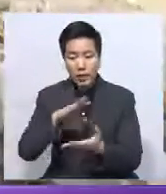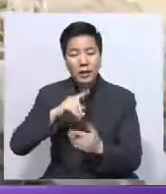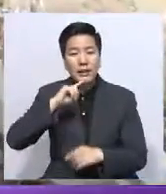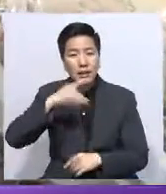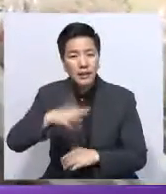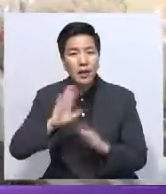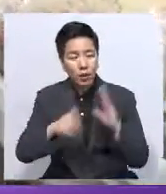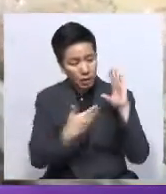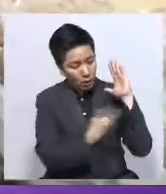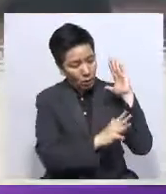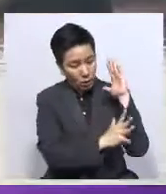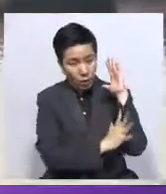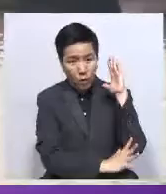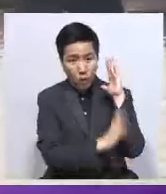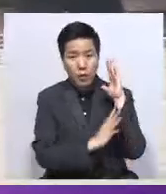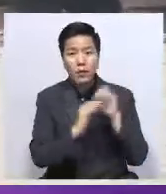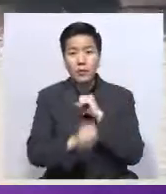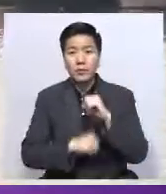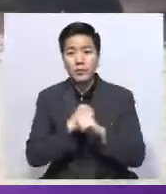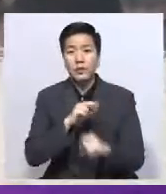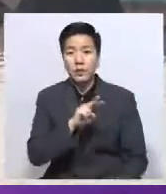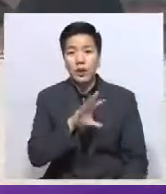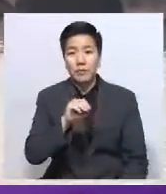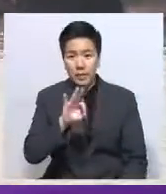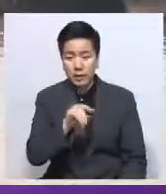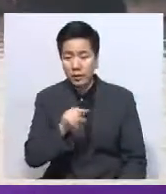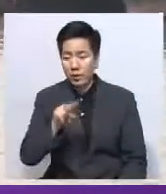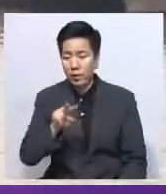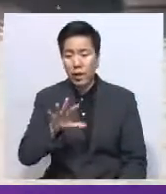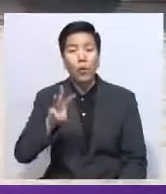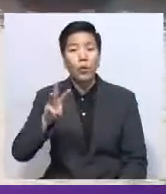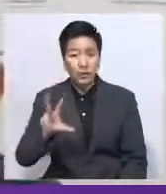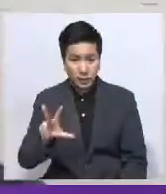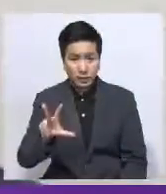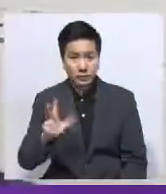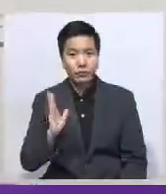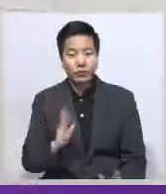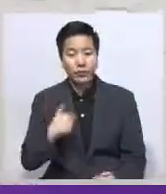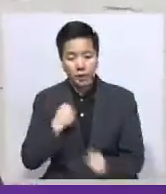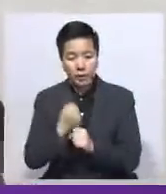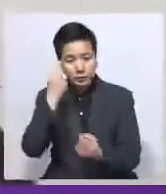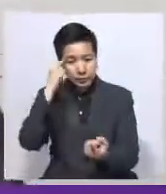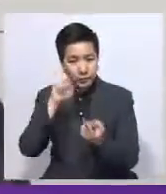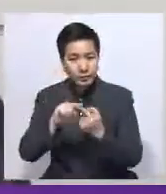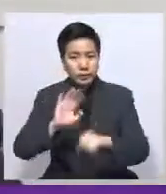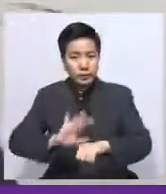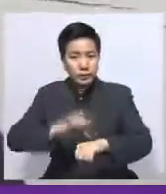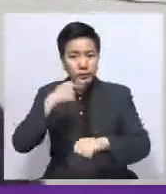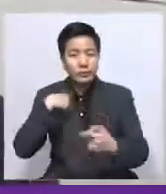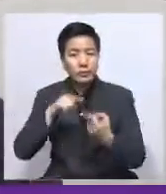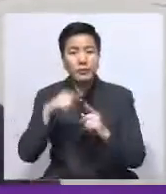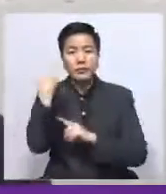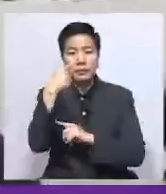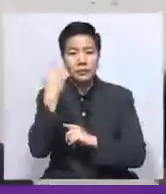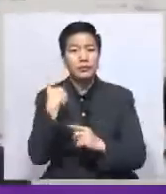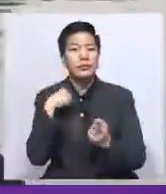ทะเลฝั่งตะวันออกปี2559ถึง2563มุ่งเน้นการพัฒนาทรัพยากรพื้นฐานด้าน